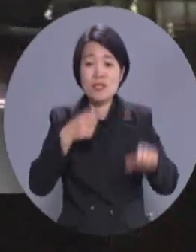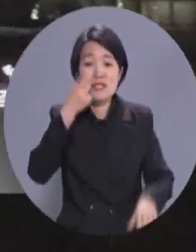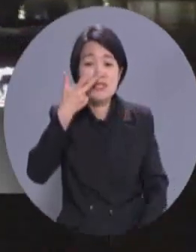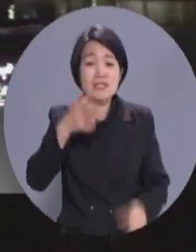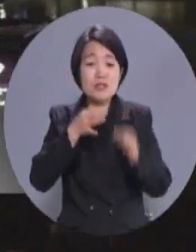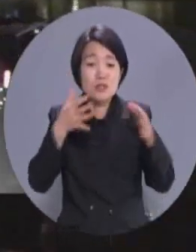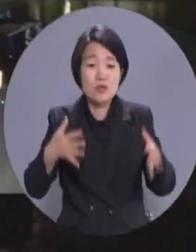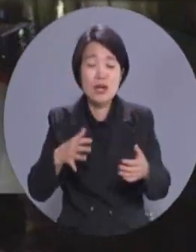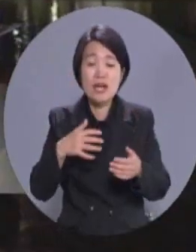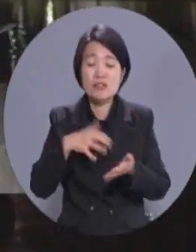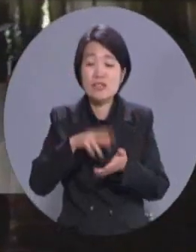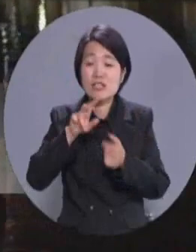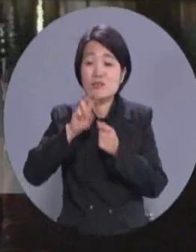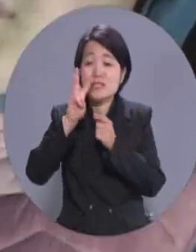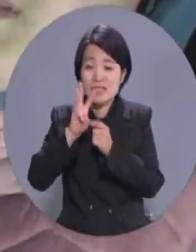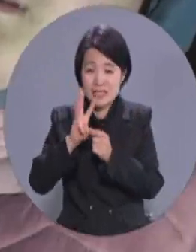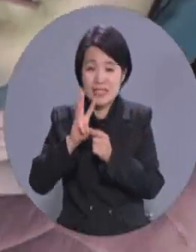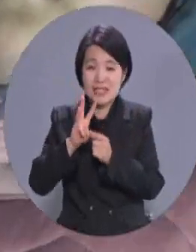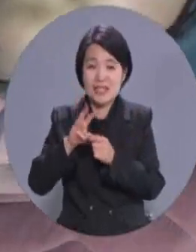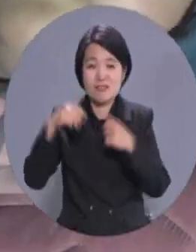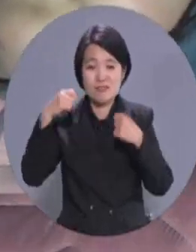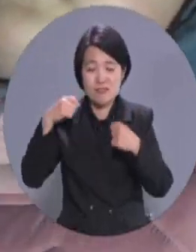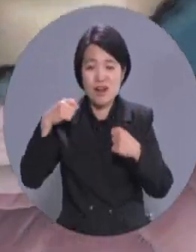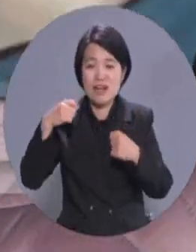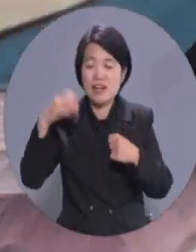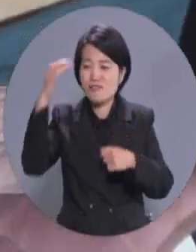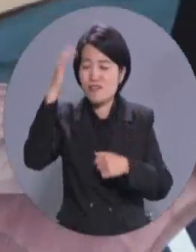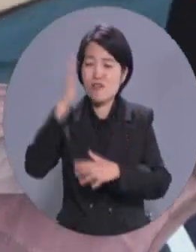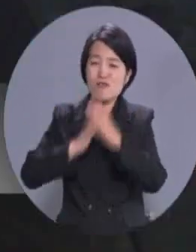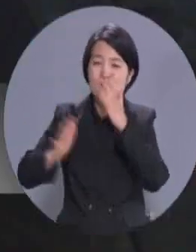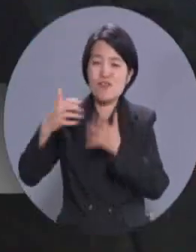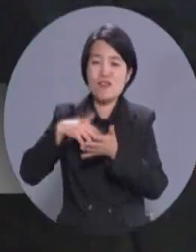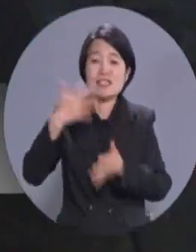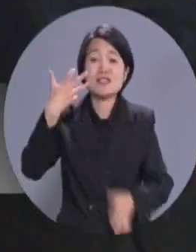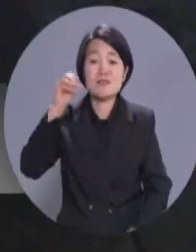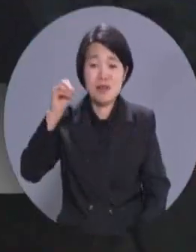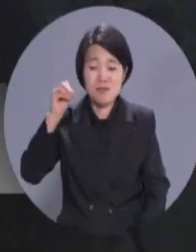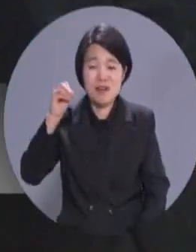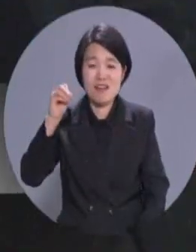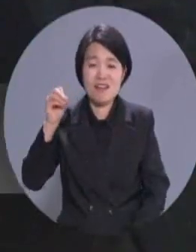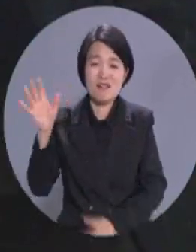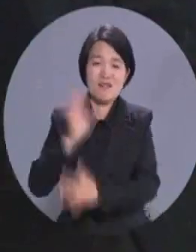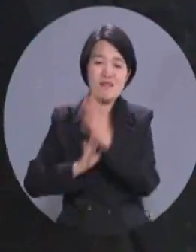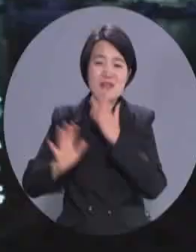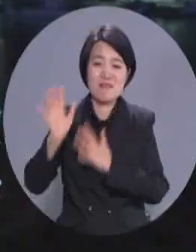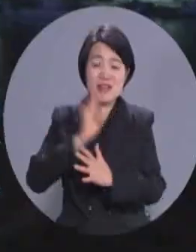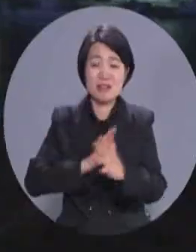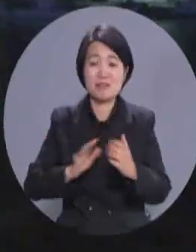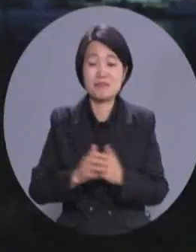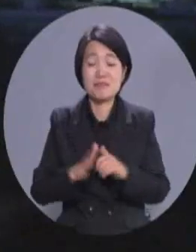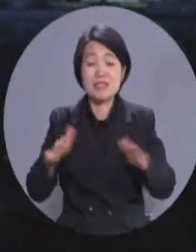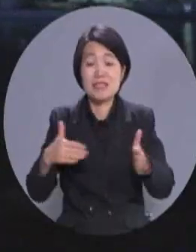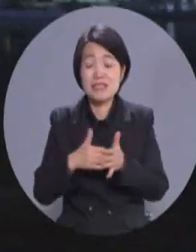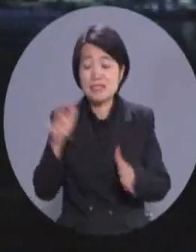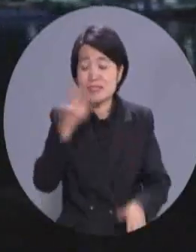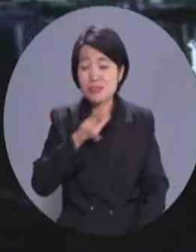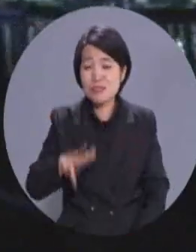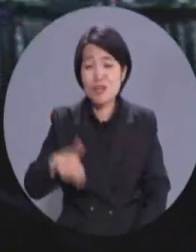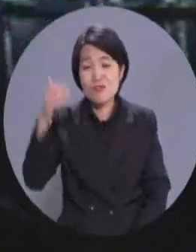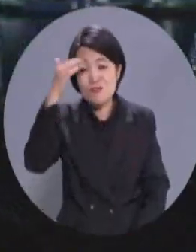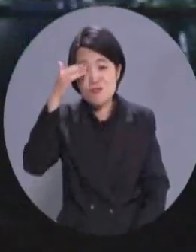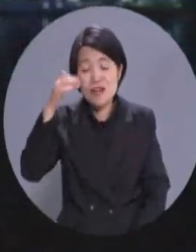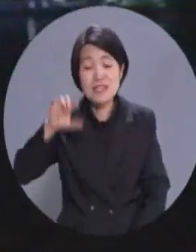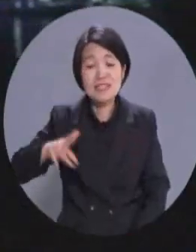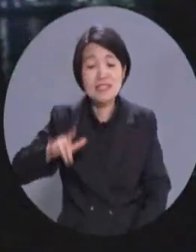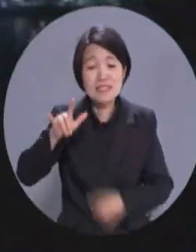동안 23차례 공연으로 18만 여명의 관람객을 불러모았습니다 현재 전국에서 볼 만한 드론